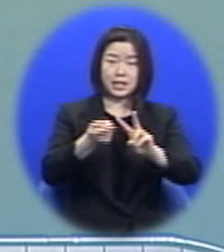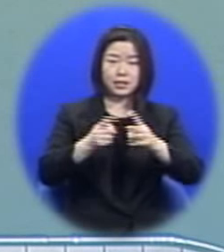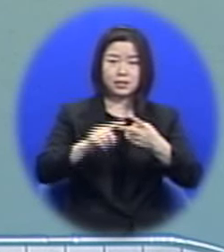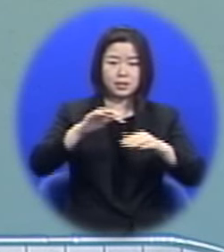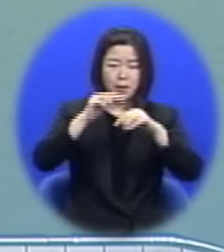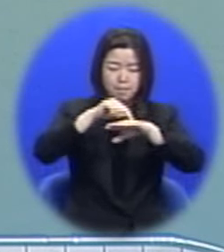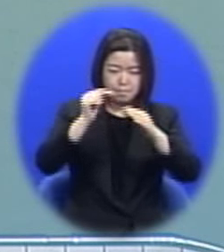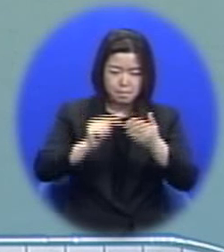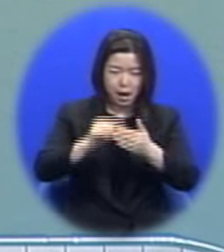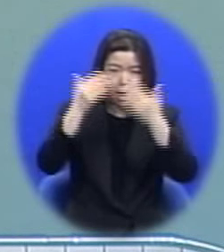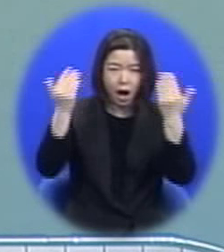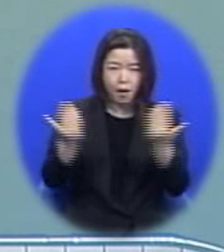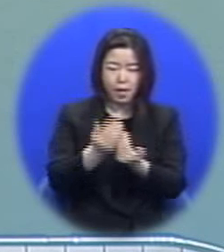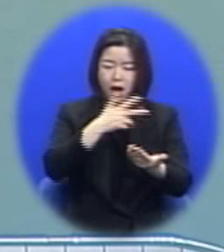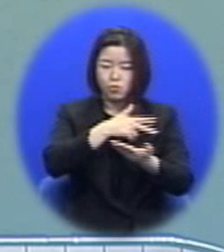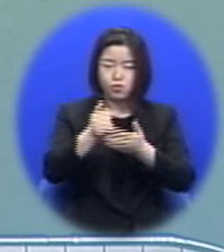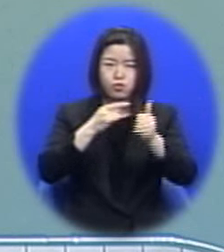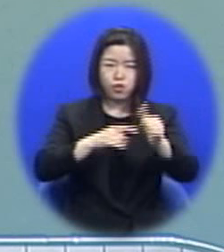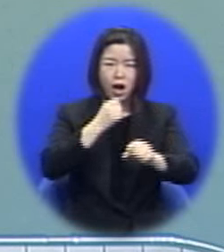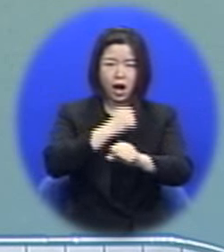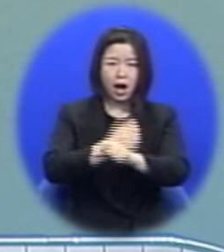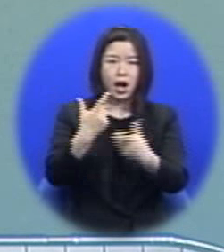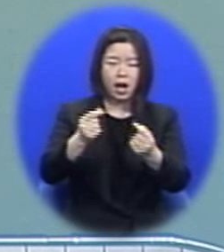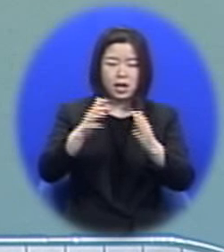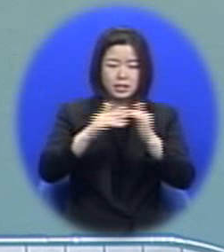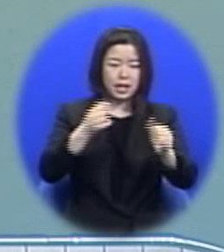죽게 하듯 하고 사람에게 하듯 하지 말라.